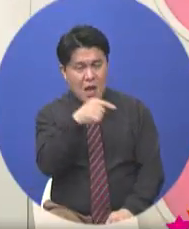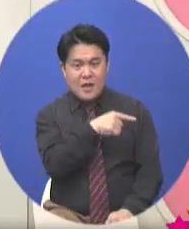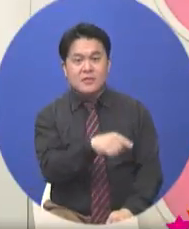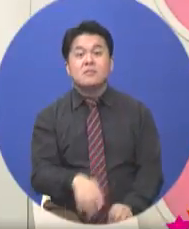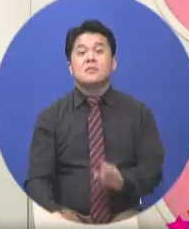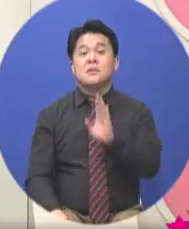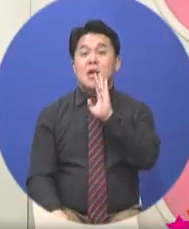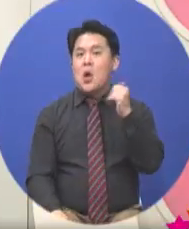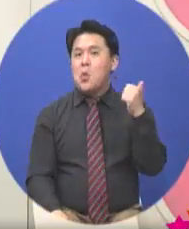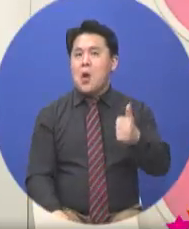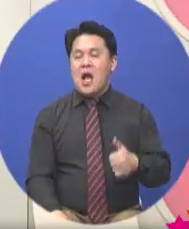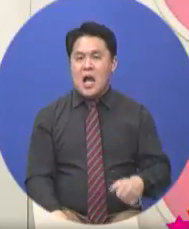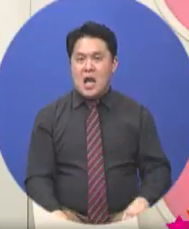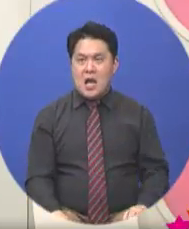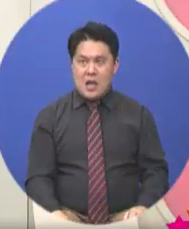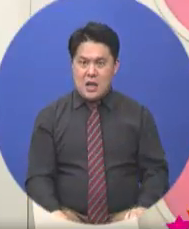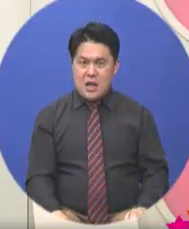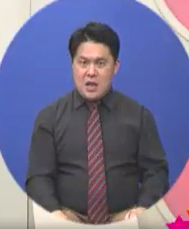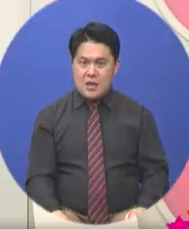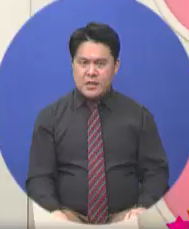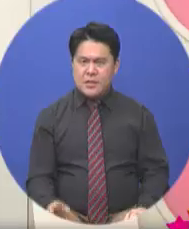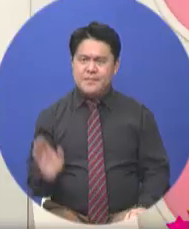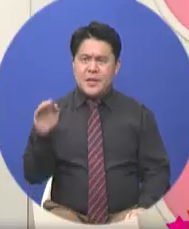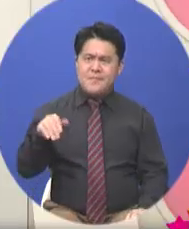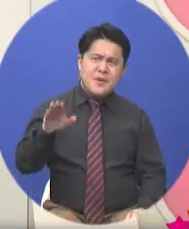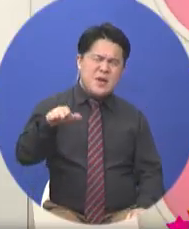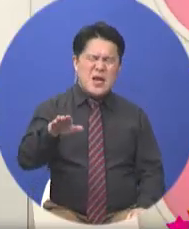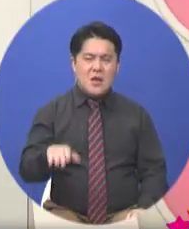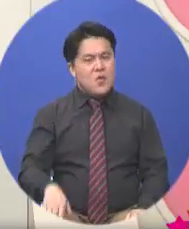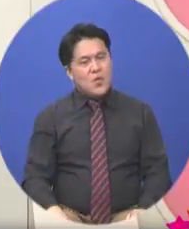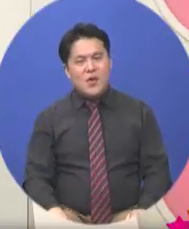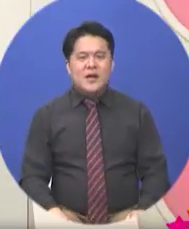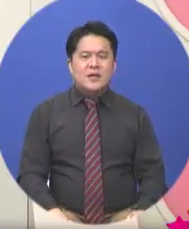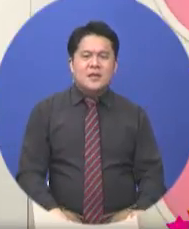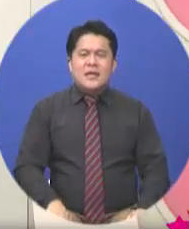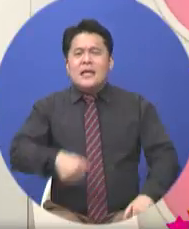꺾는 소리가 기가 막혀요. 그러게요. 응? 넘김이